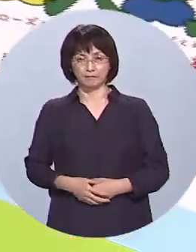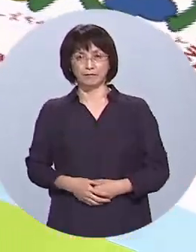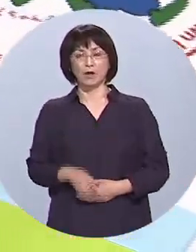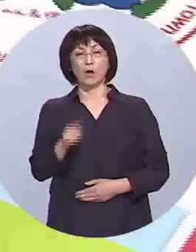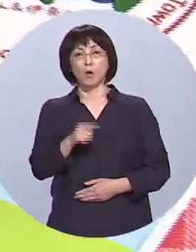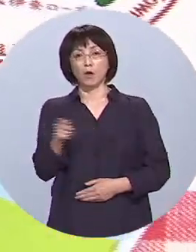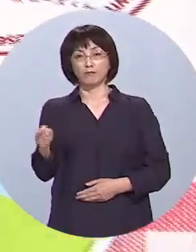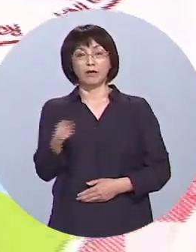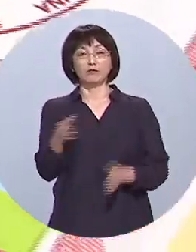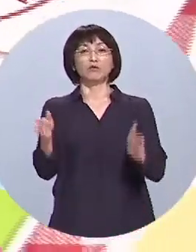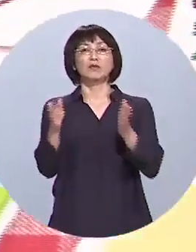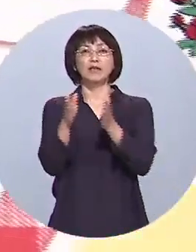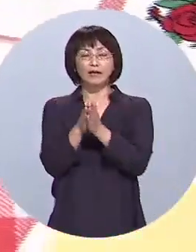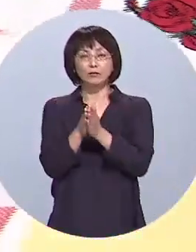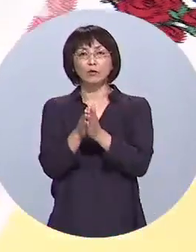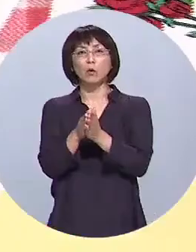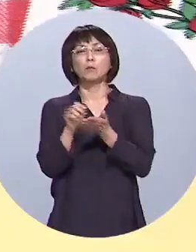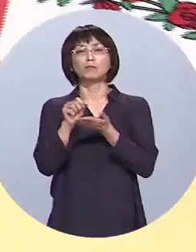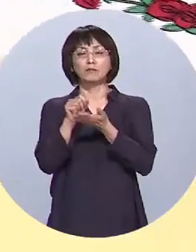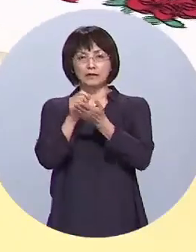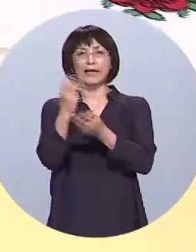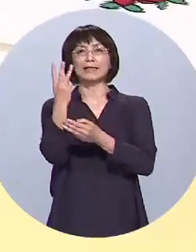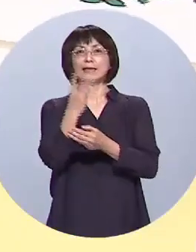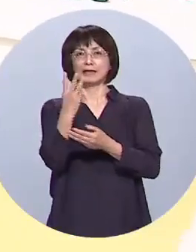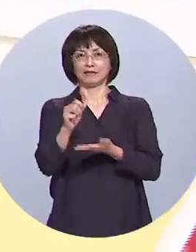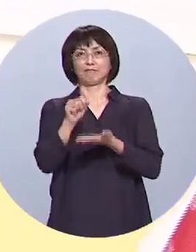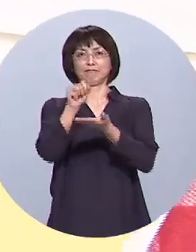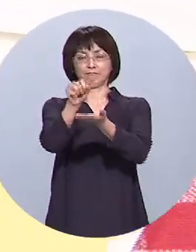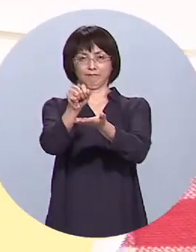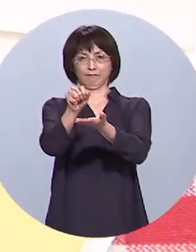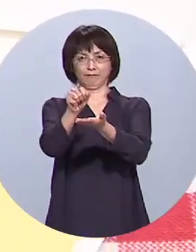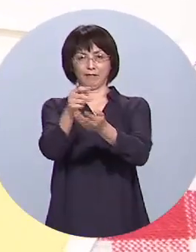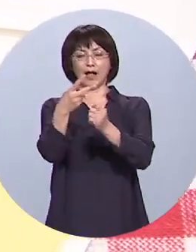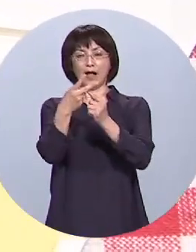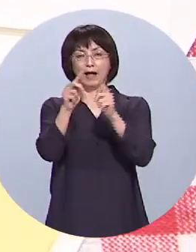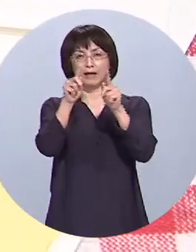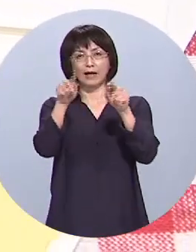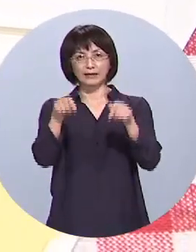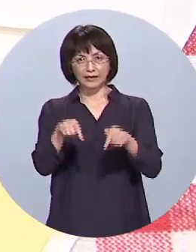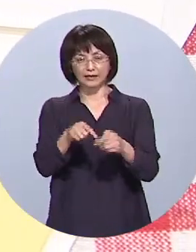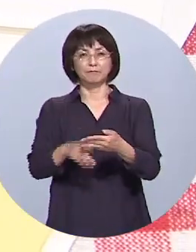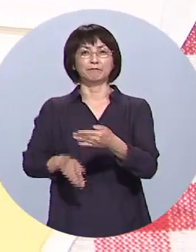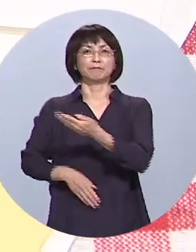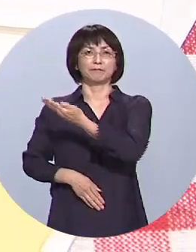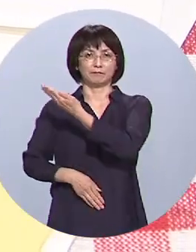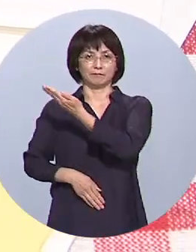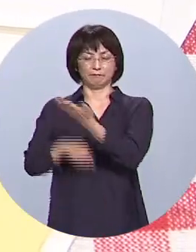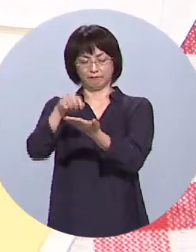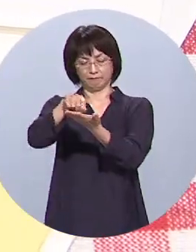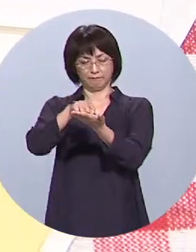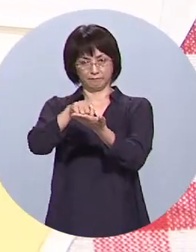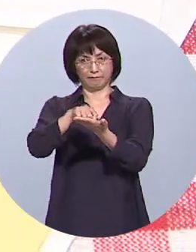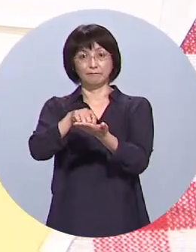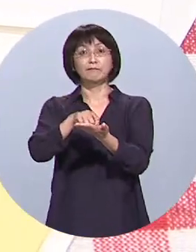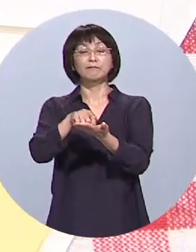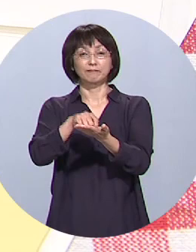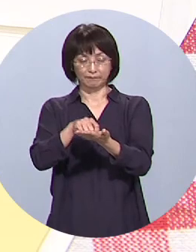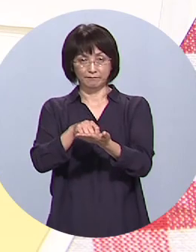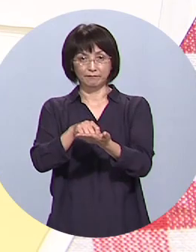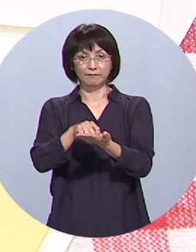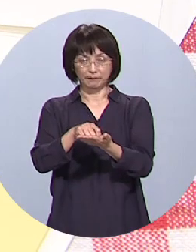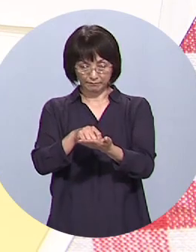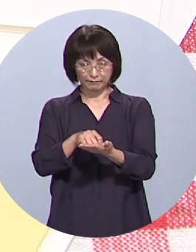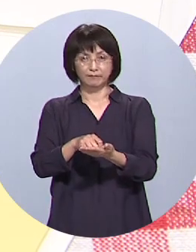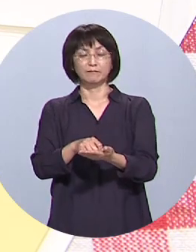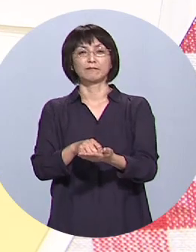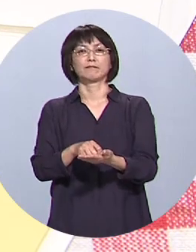こちらをセットにして3人の方にプレゼントします。はがきに住所、氏名、年齢、電話番号、そして番組のご意見